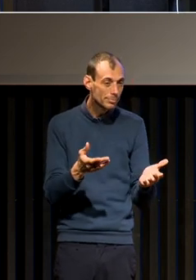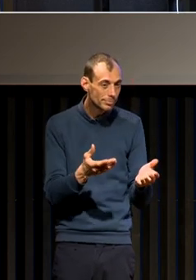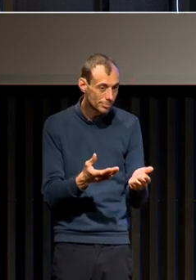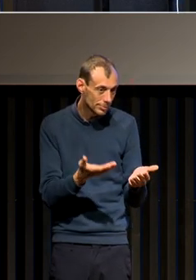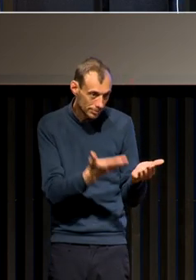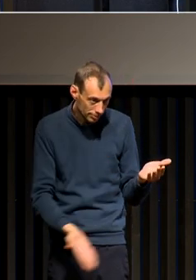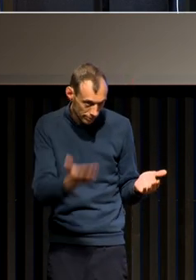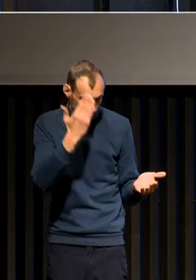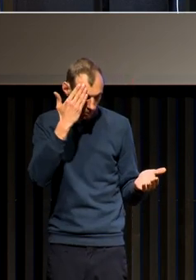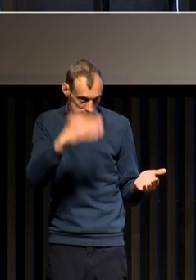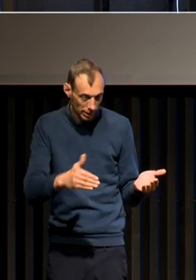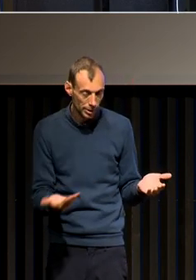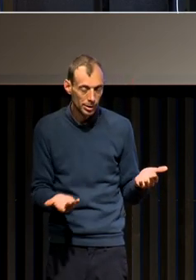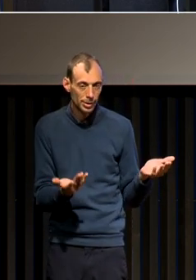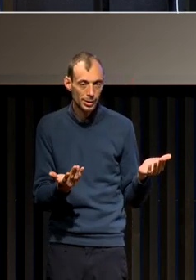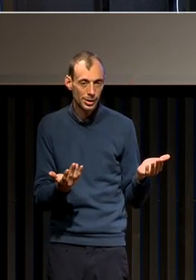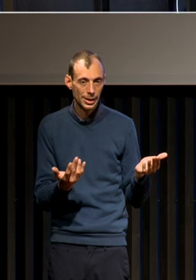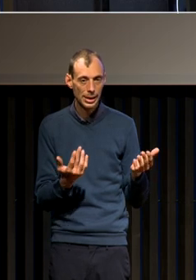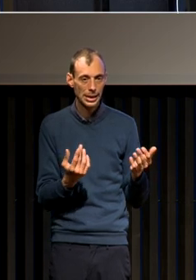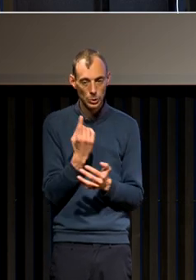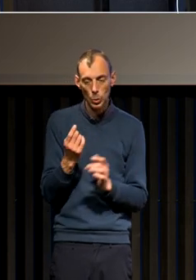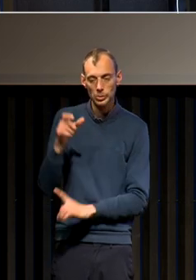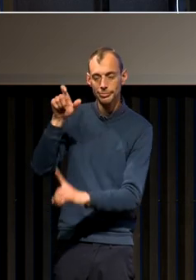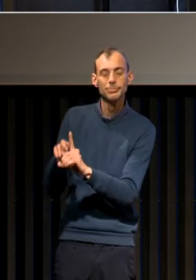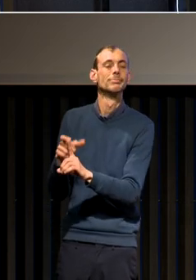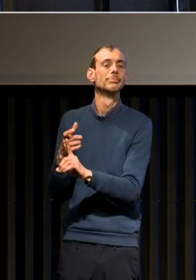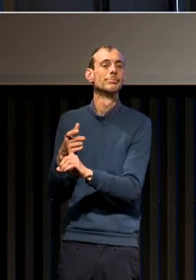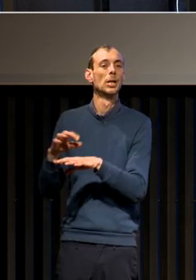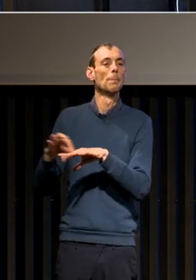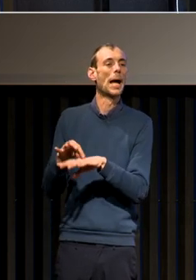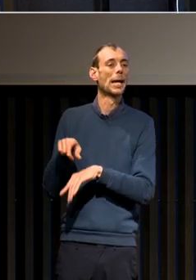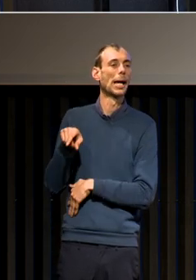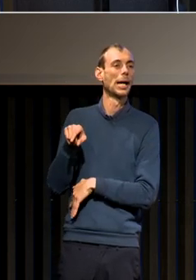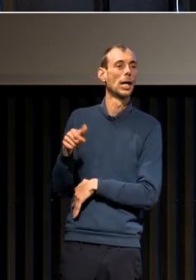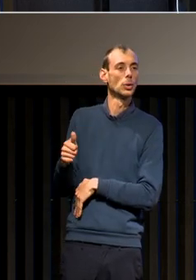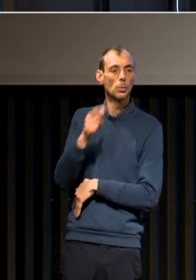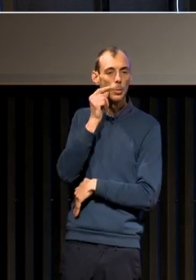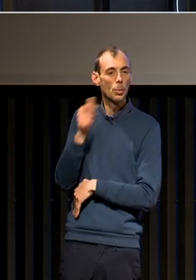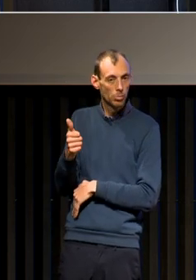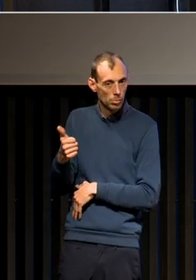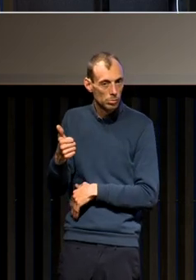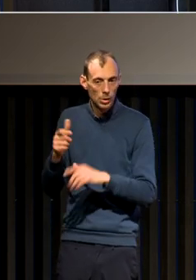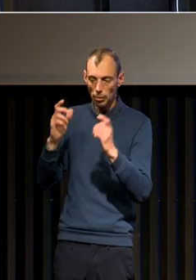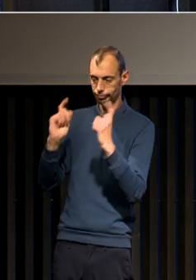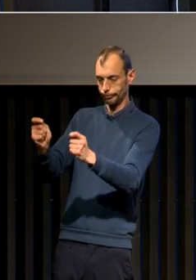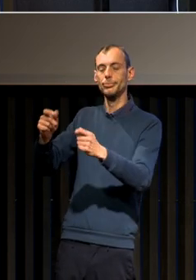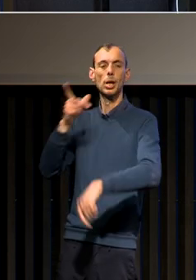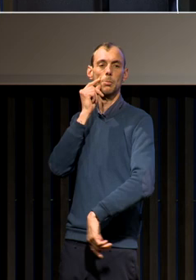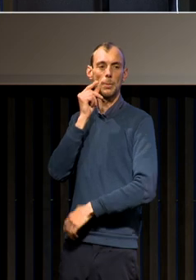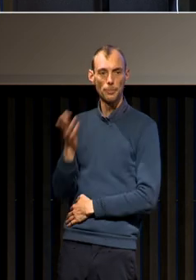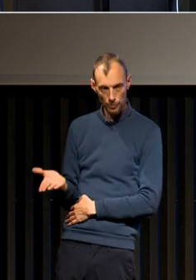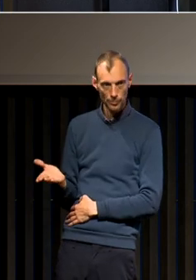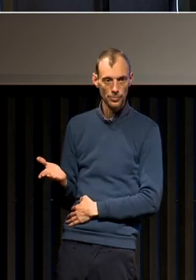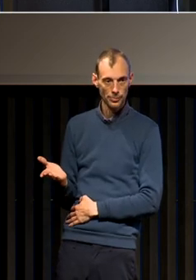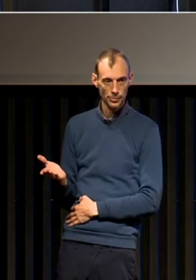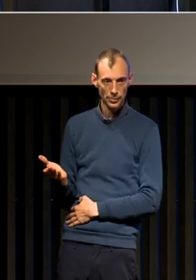mari qui est désigné comme le père. Le mariage, les noces, désigne le père de l'enfant